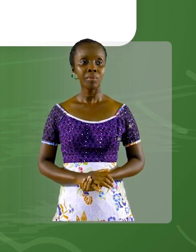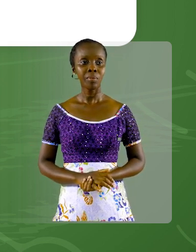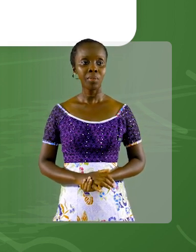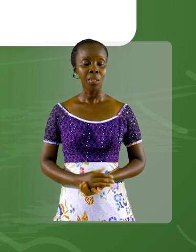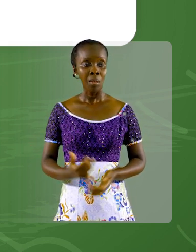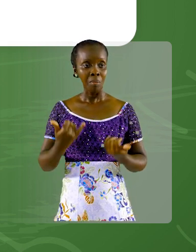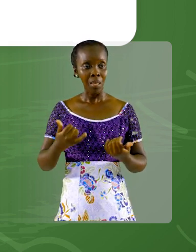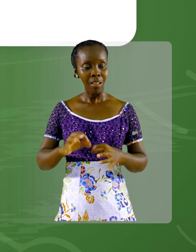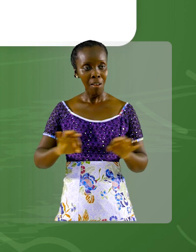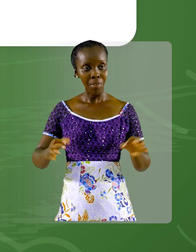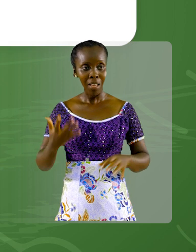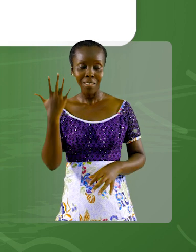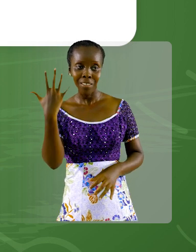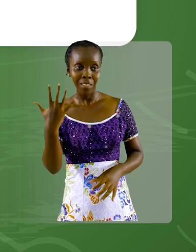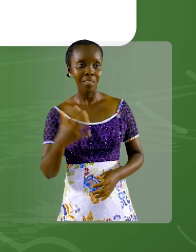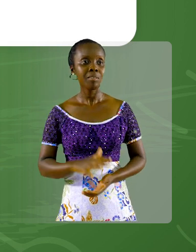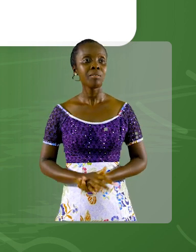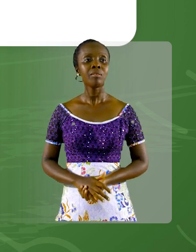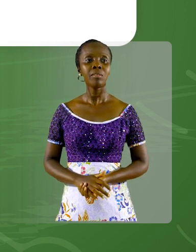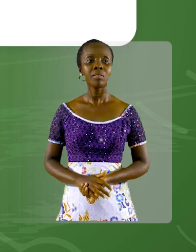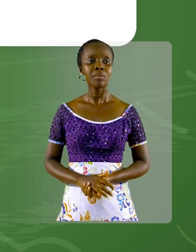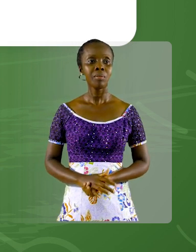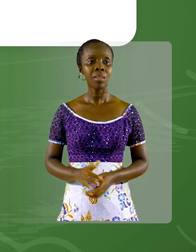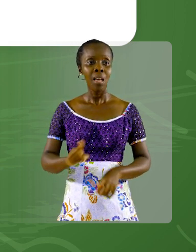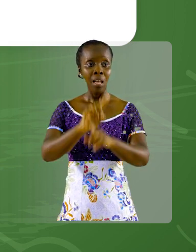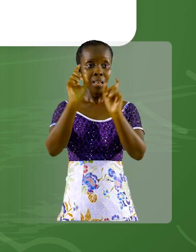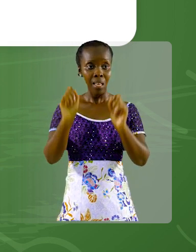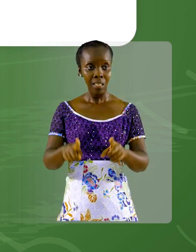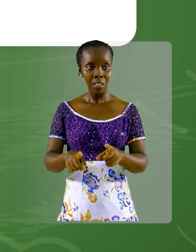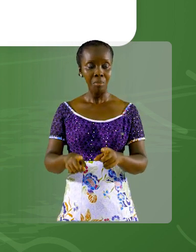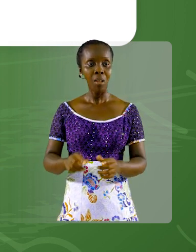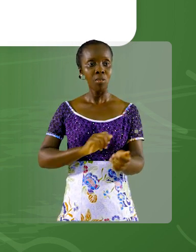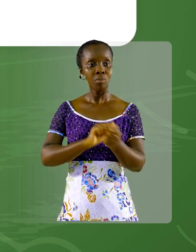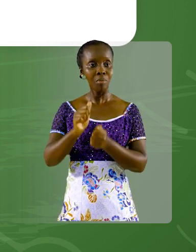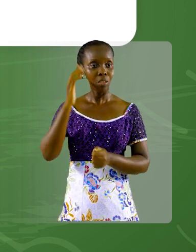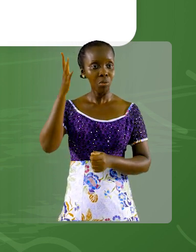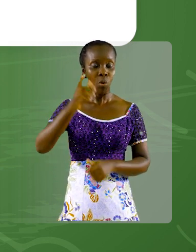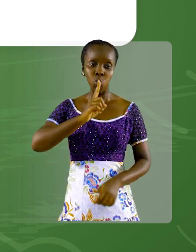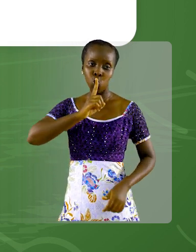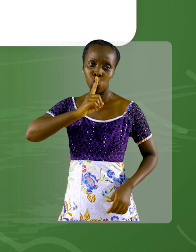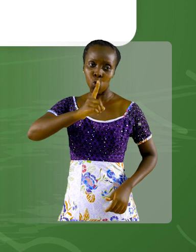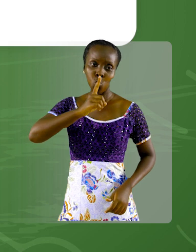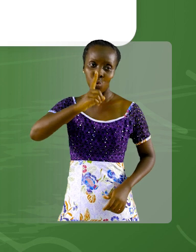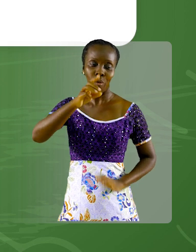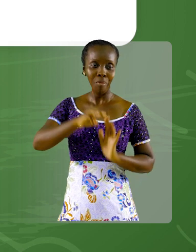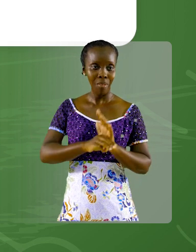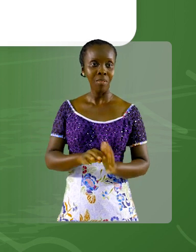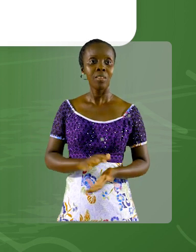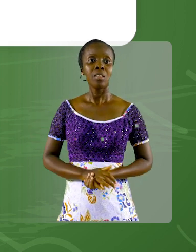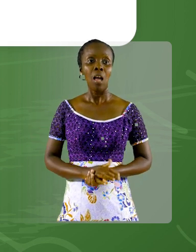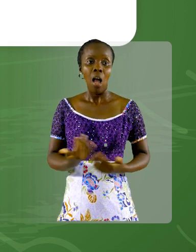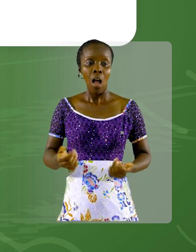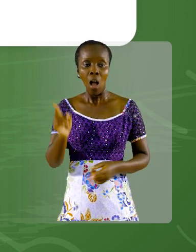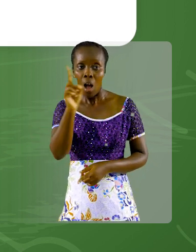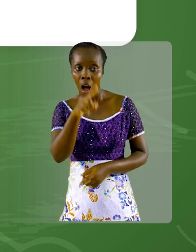La phrase 5. Les examens se dérouleront certainement. Nous avons